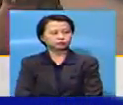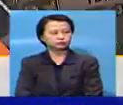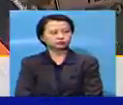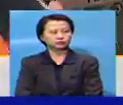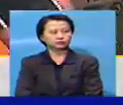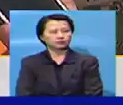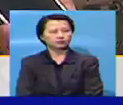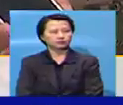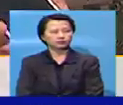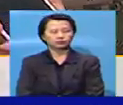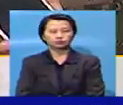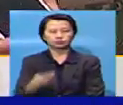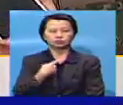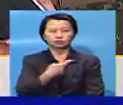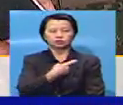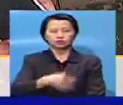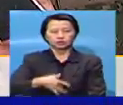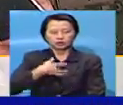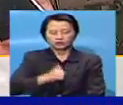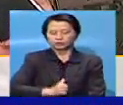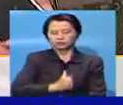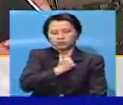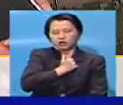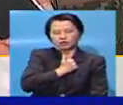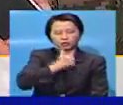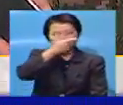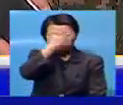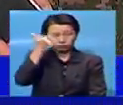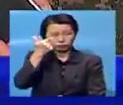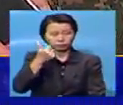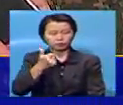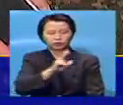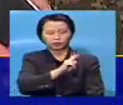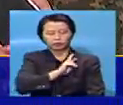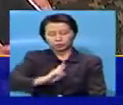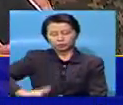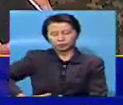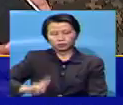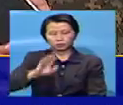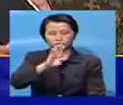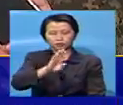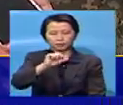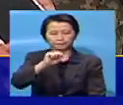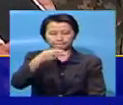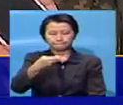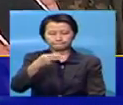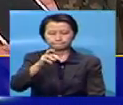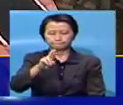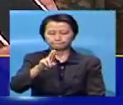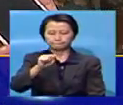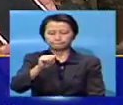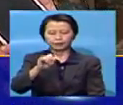Malaysia kita berasa bangga kerana King bahin sedia untuk